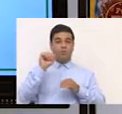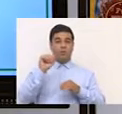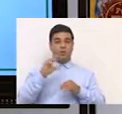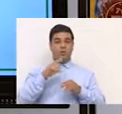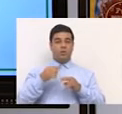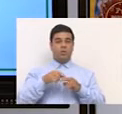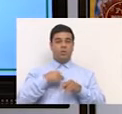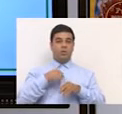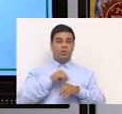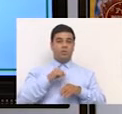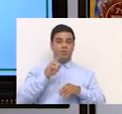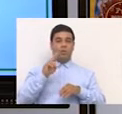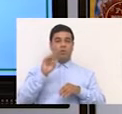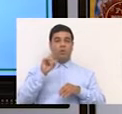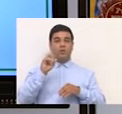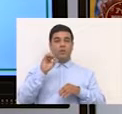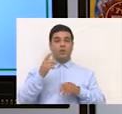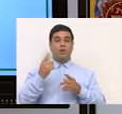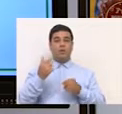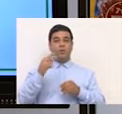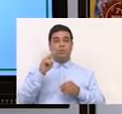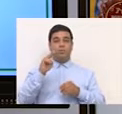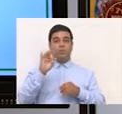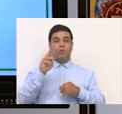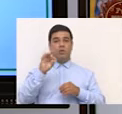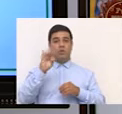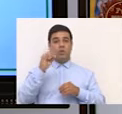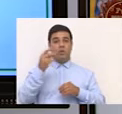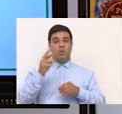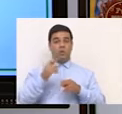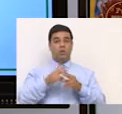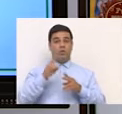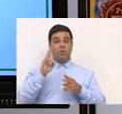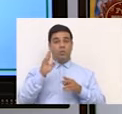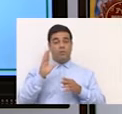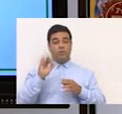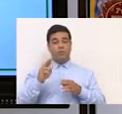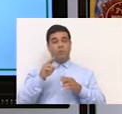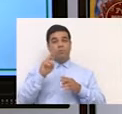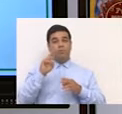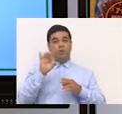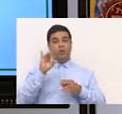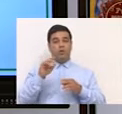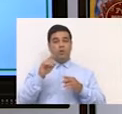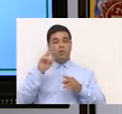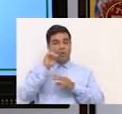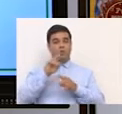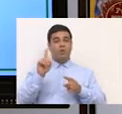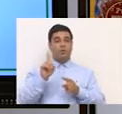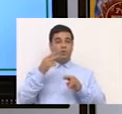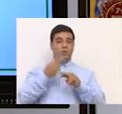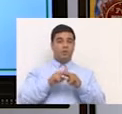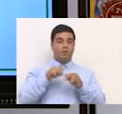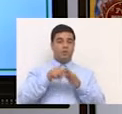мне показалось. А где подлежащее? Ну ведь показалось, не знаю что, предложение